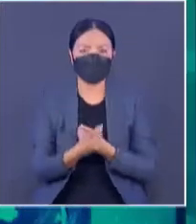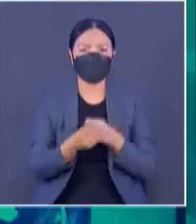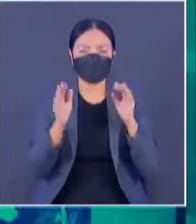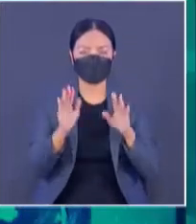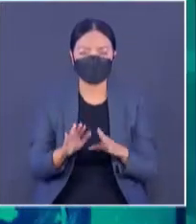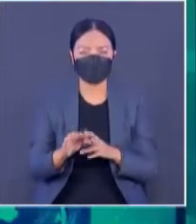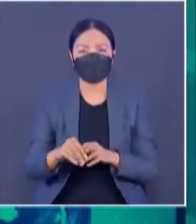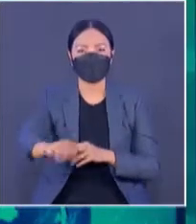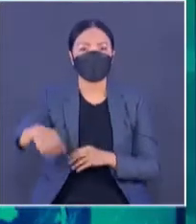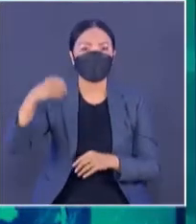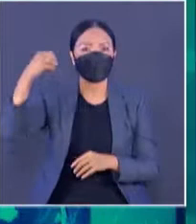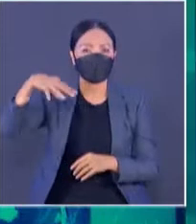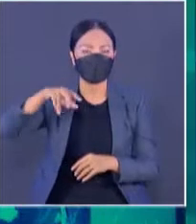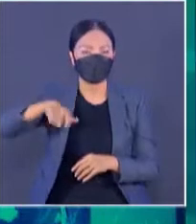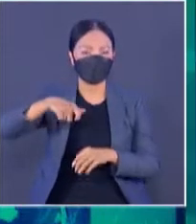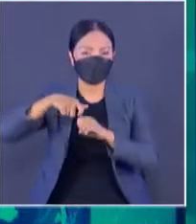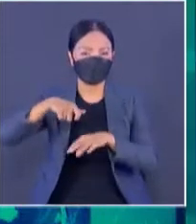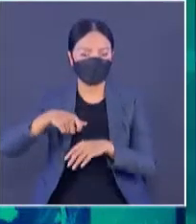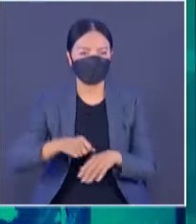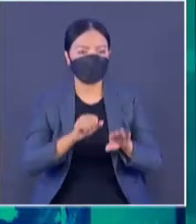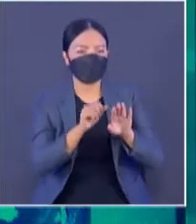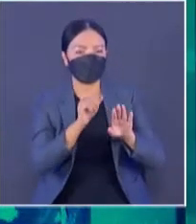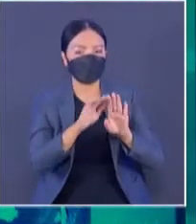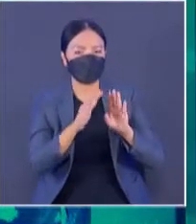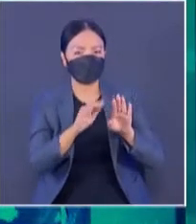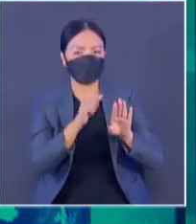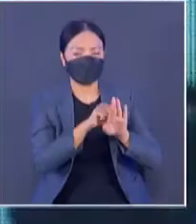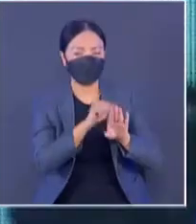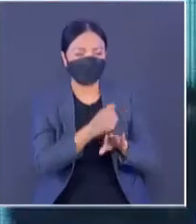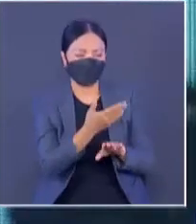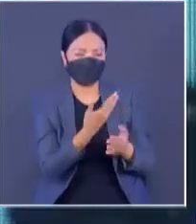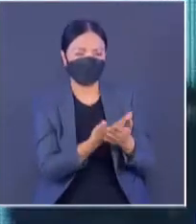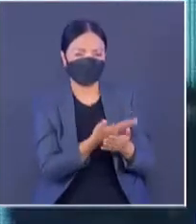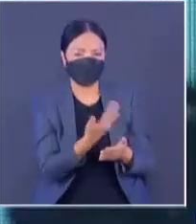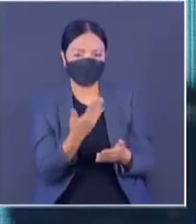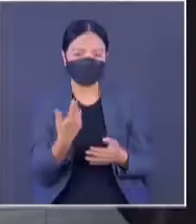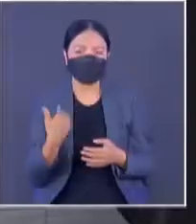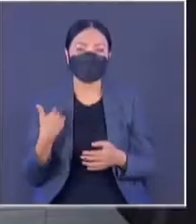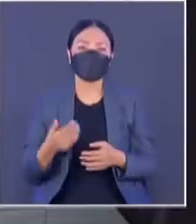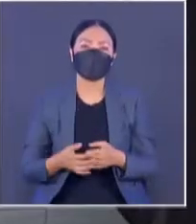คเคาะประตูตามบ้านไปไล่เก็บค่าน้ำที่ค้างจ่ายชาวบ้านเขาบอกว่าเดือดร้อนจริงๆค่ะ